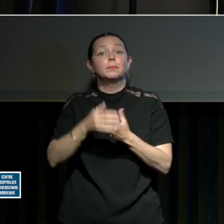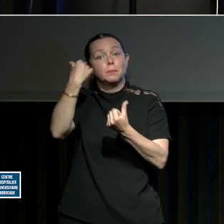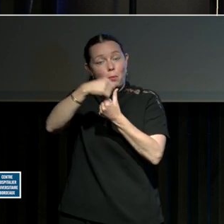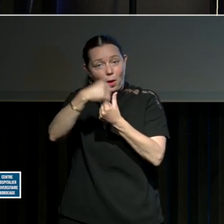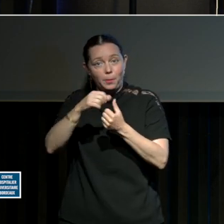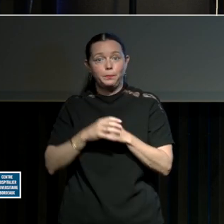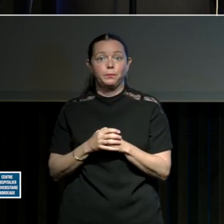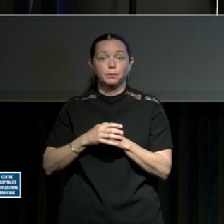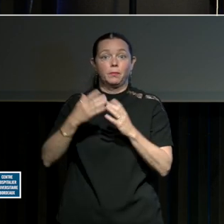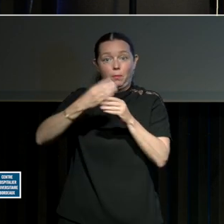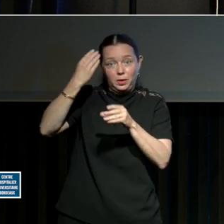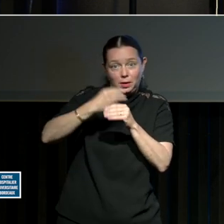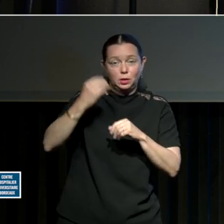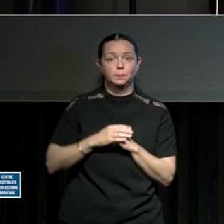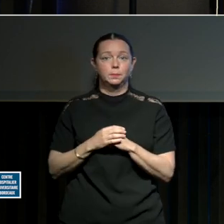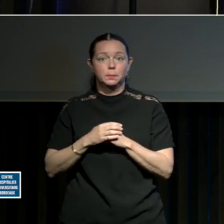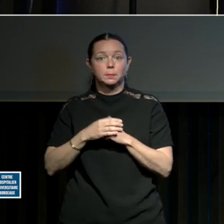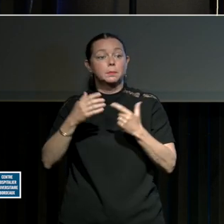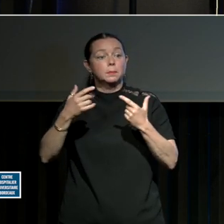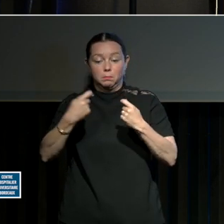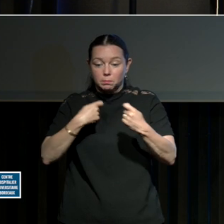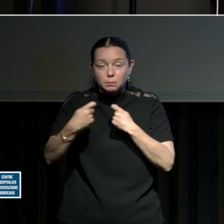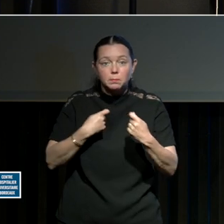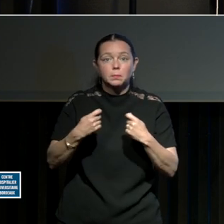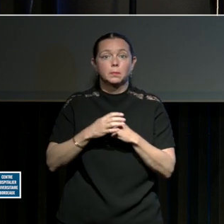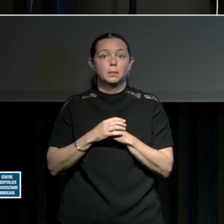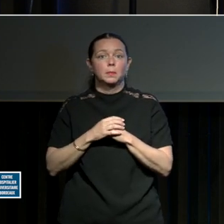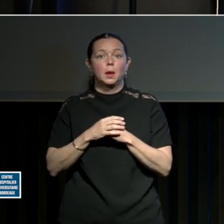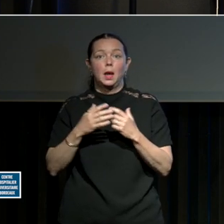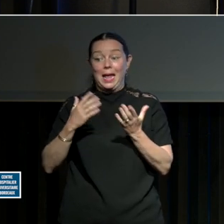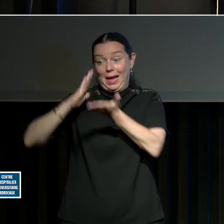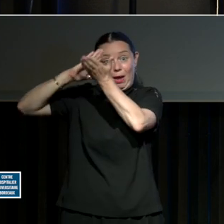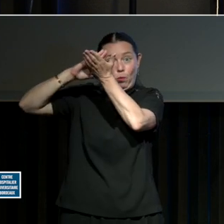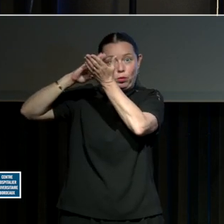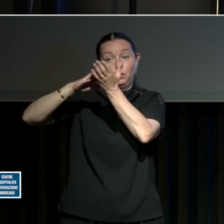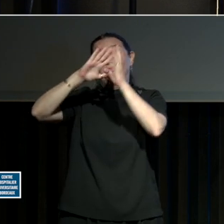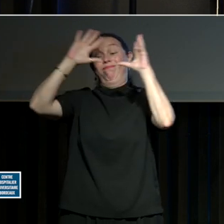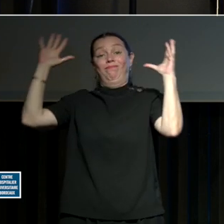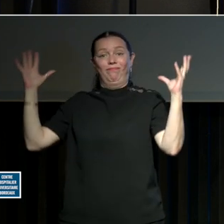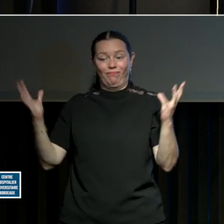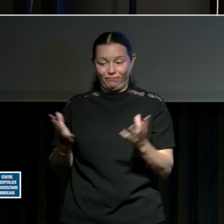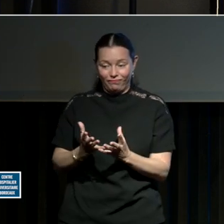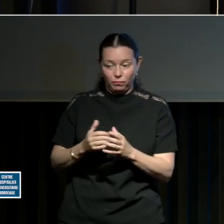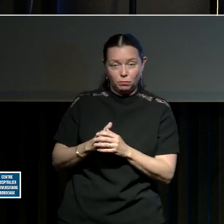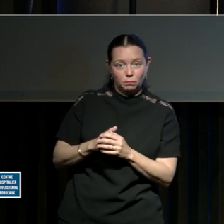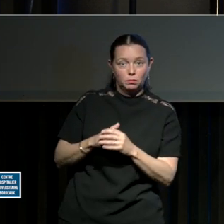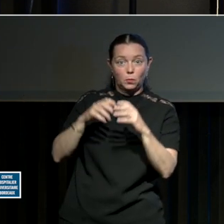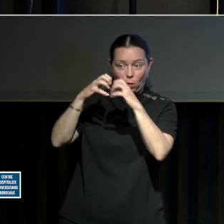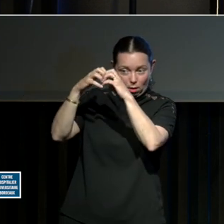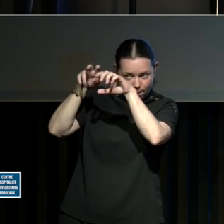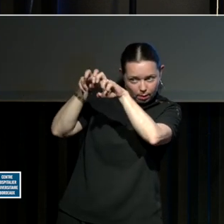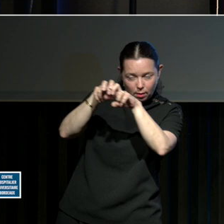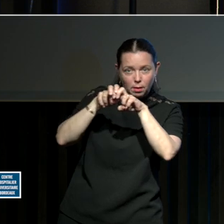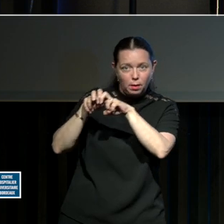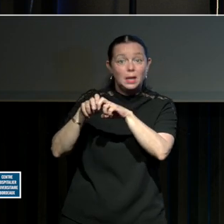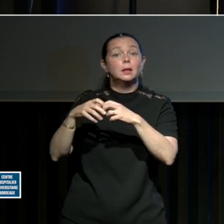contrôle inhibiteur et la récompense. Donc on voit bien à travers ces données qu'il